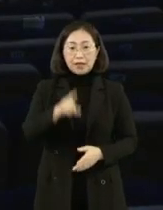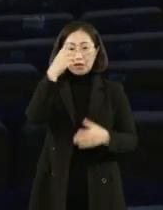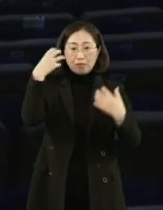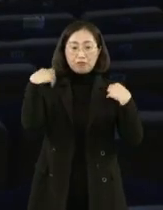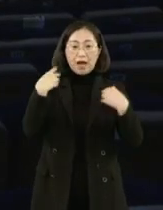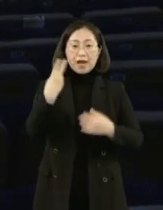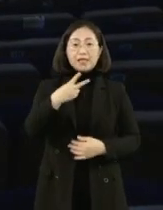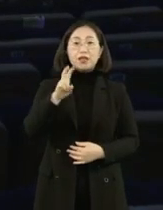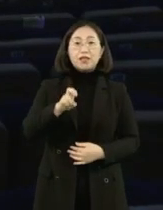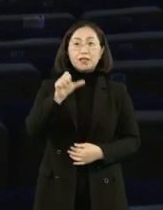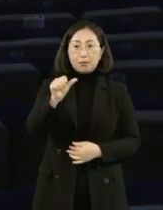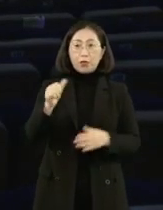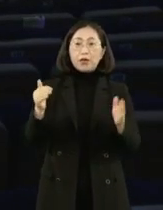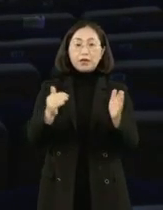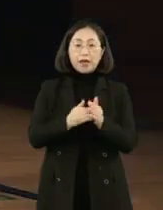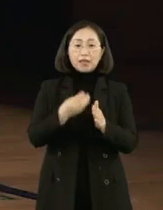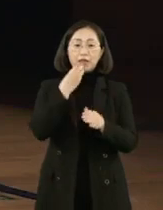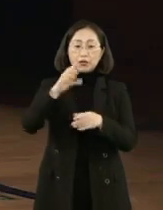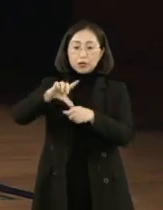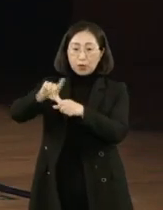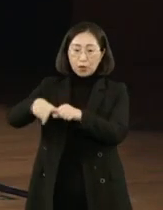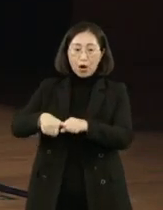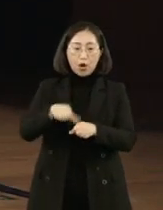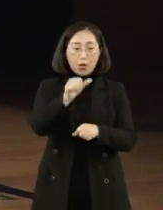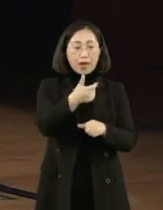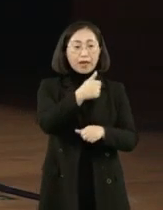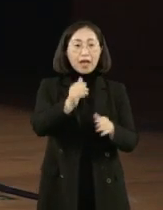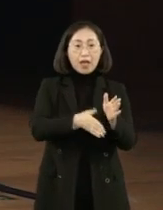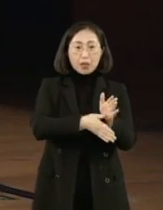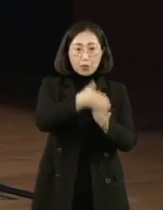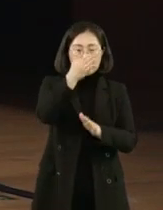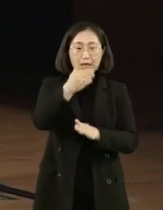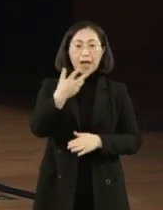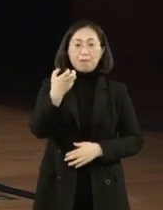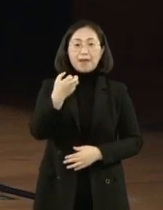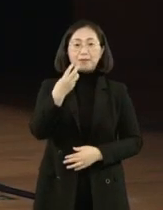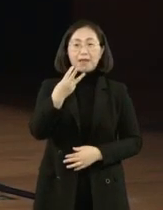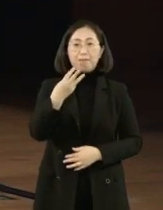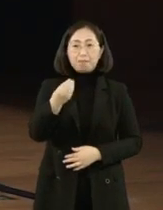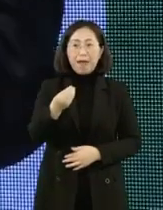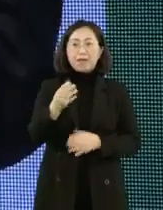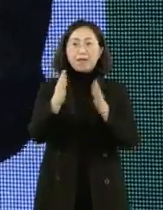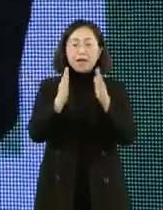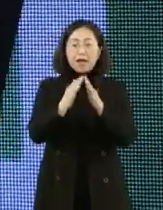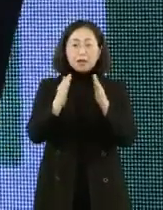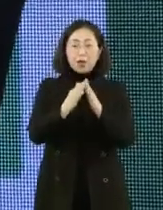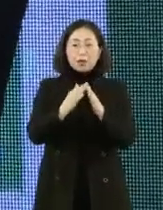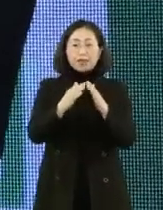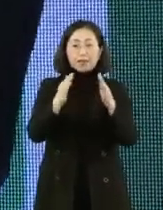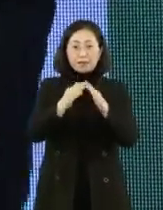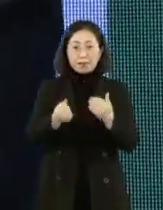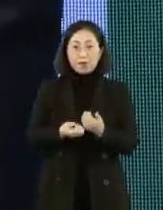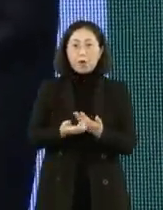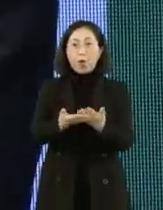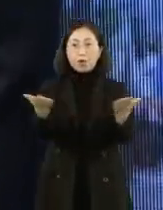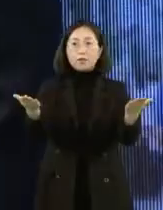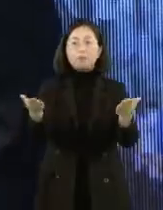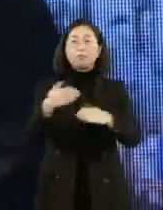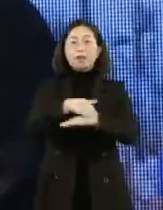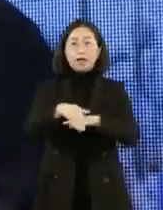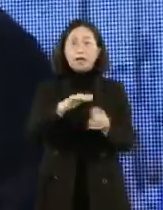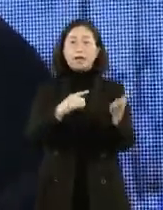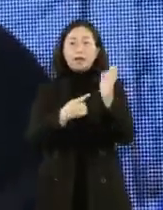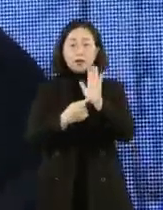정부가 2025년까지 수도권과 5개 대도시를 중심으로 83만 가구의 대규모 주택 공급 계획을